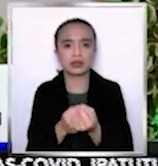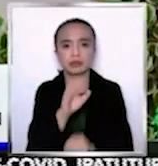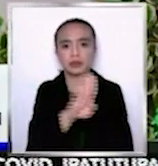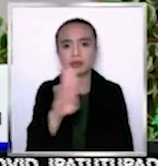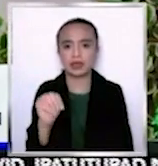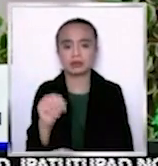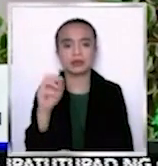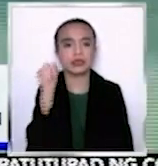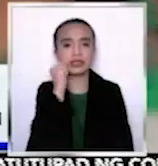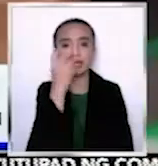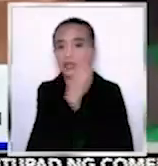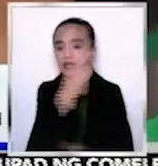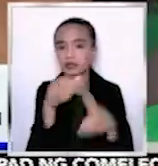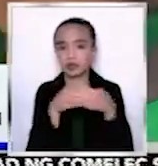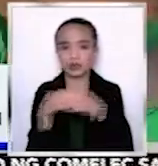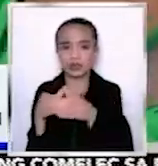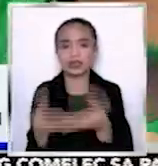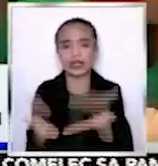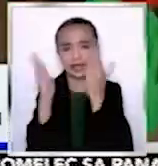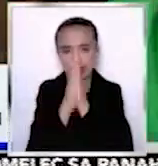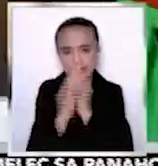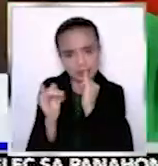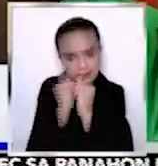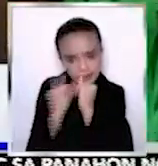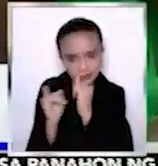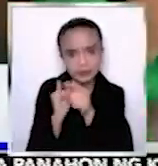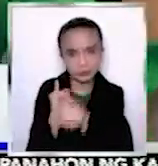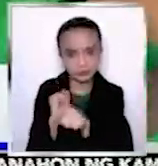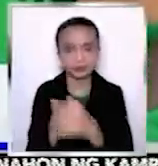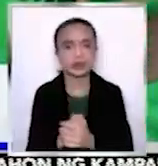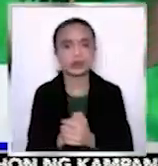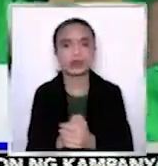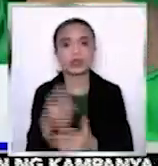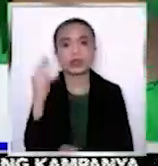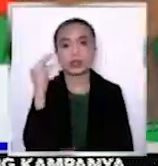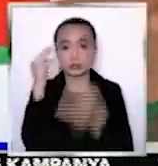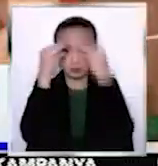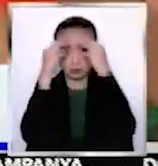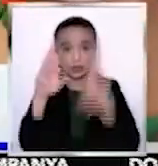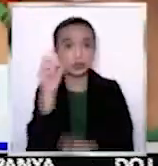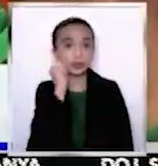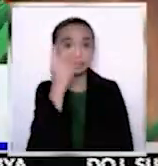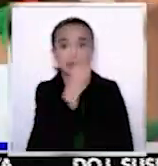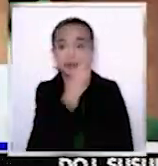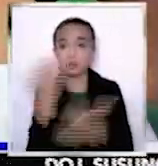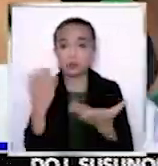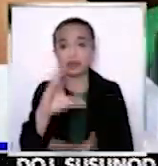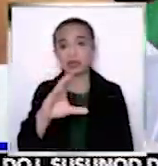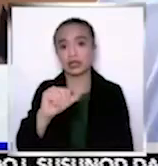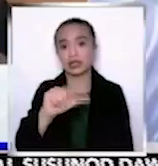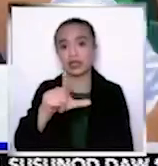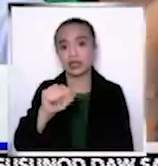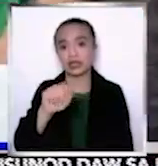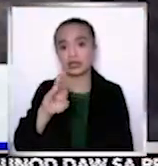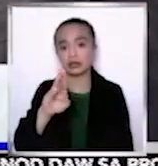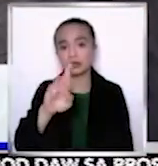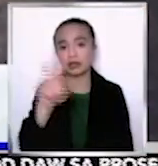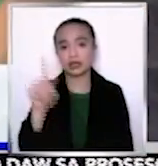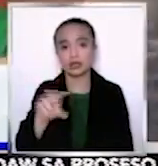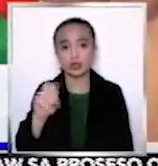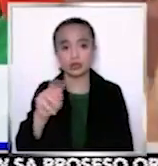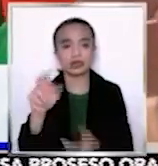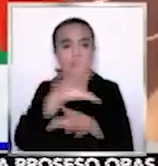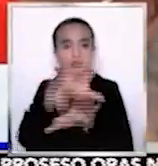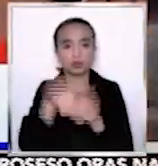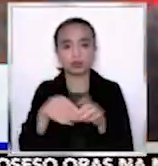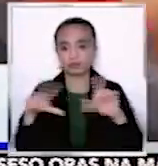namin ng pahayag si Taliado. Dumaan din si Mayor Sara sa ilang lugar sa Calabarzon, kabilang ang San Pablo City sa Laguna, Lucena